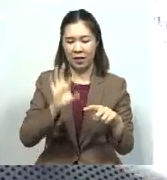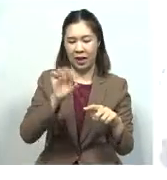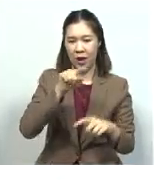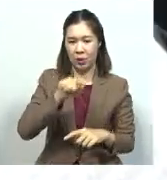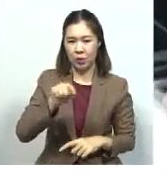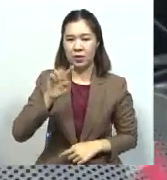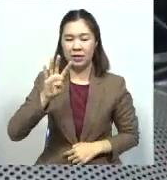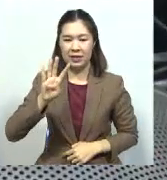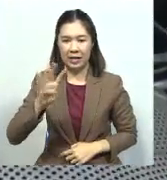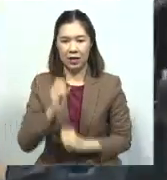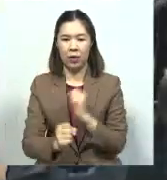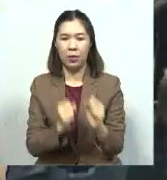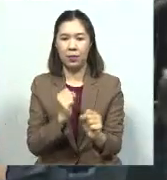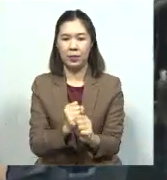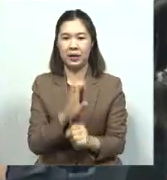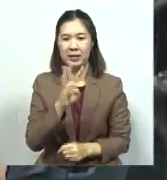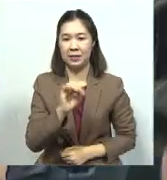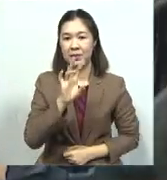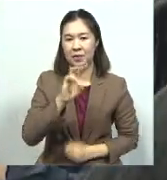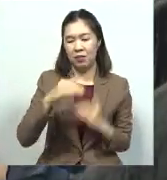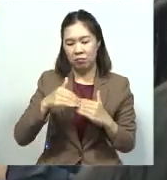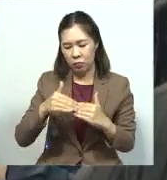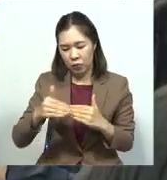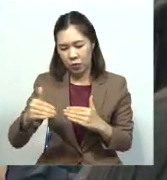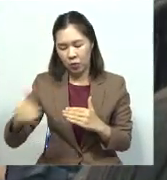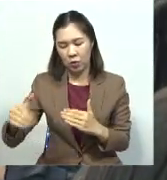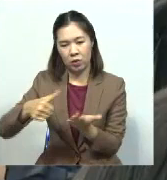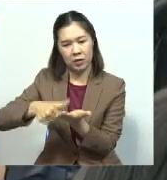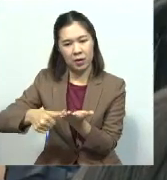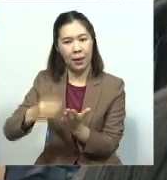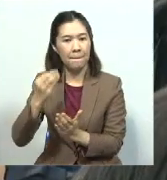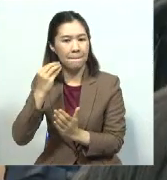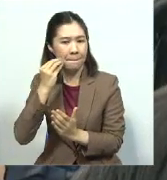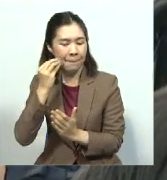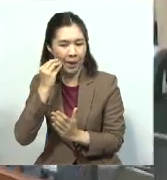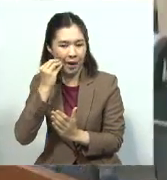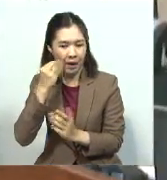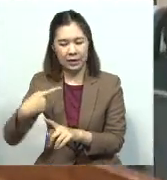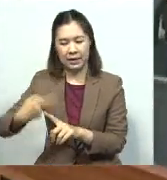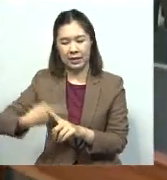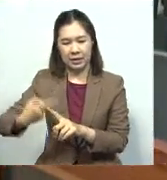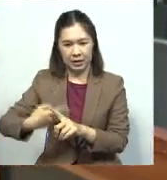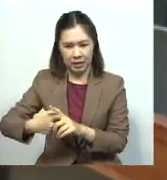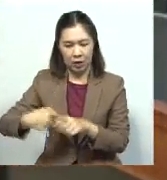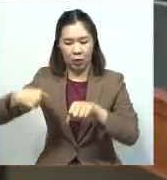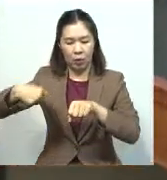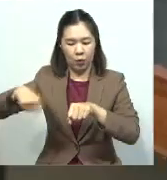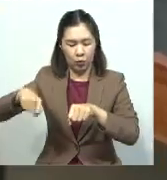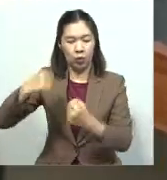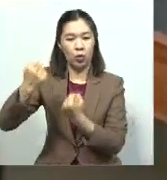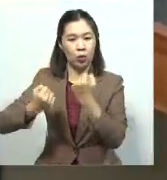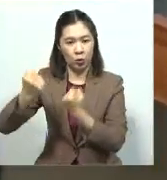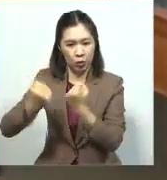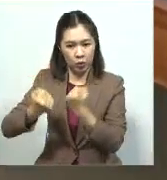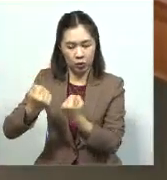แต่ปี2547โดยเป็นการขยายตัวของสินเชื่อที่อยู่อาศัยสินเชื่อเพื่อการเช่ารถยนต์รถจักรยานยนต์และสินเชื่อ